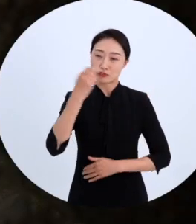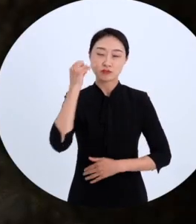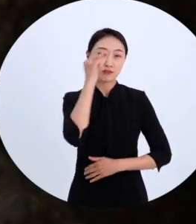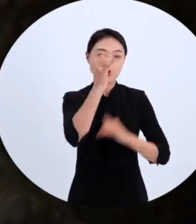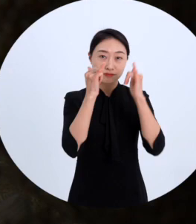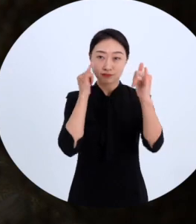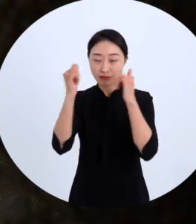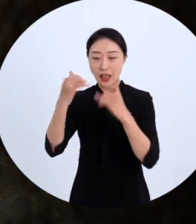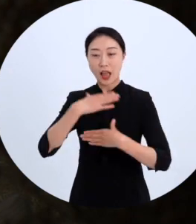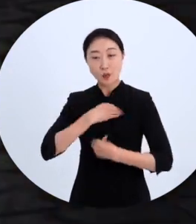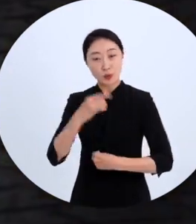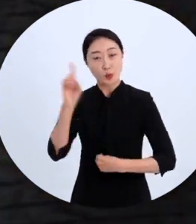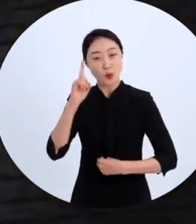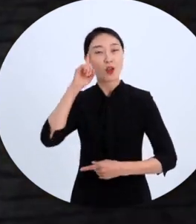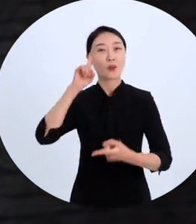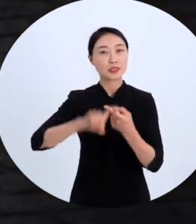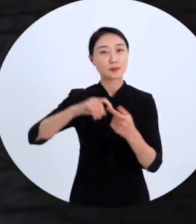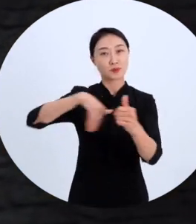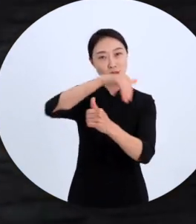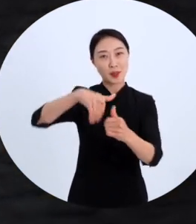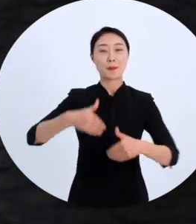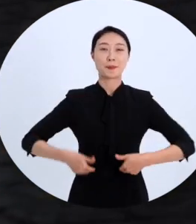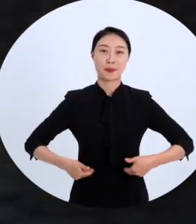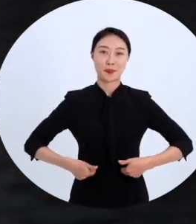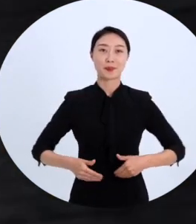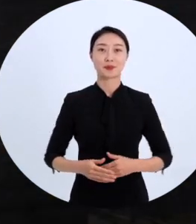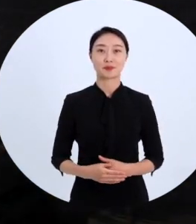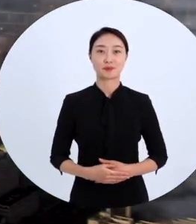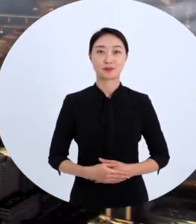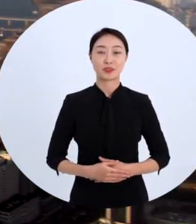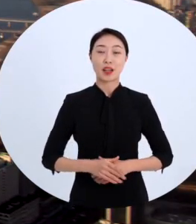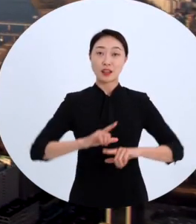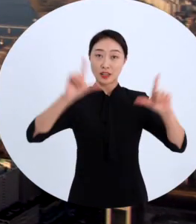노약자분들께는 자주 연락해 안부를 묻는 등 주의에 관심이